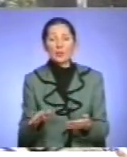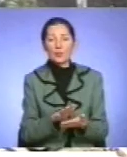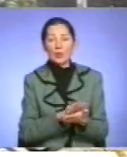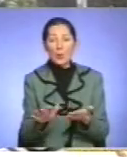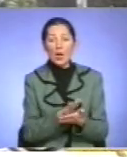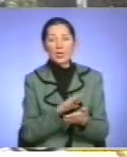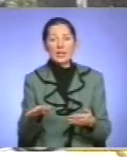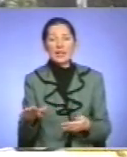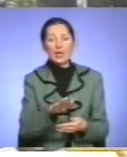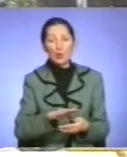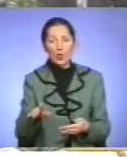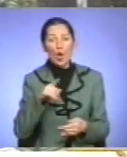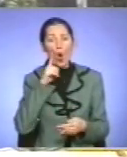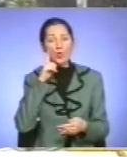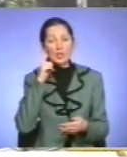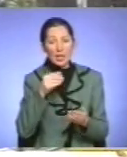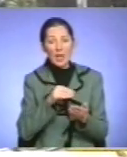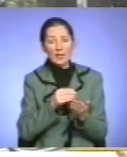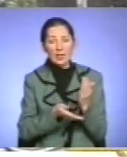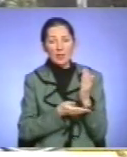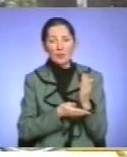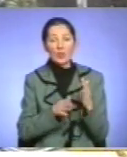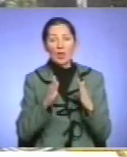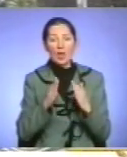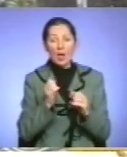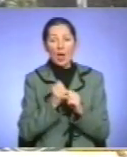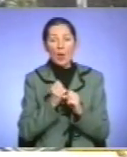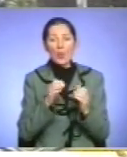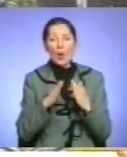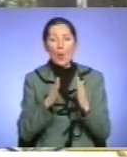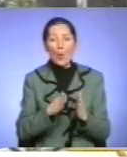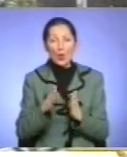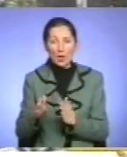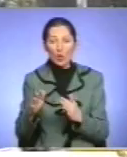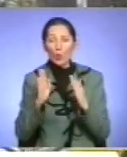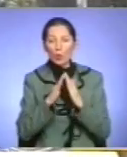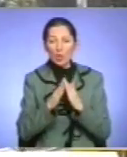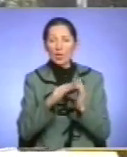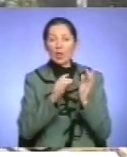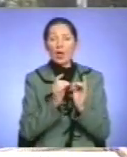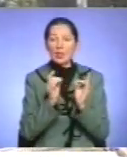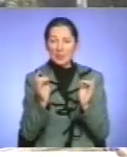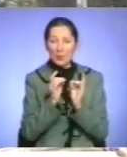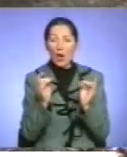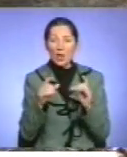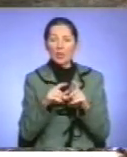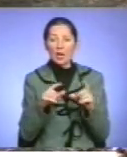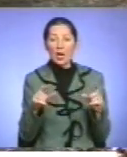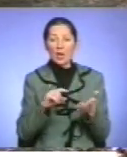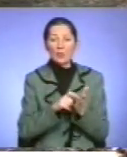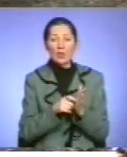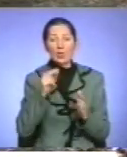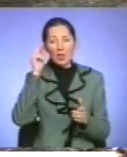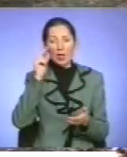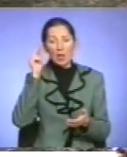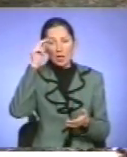наведенні порядку в будиночках, де вони проживають, в їхніх спальних корпусах, в кімнатах, де вони навчаються. Традиційно